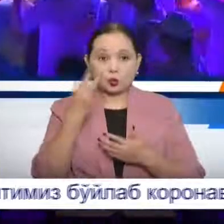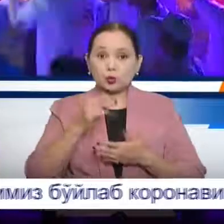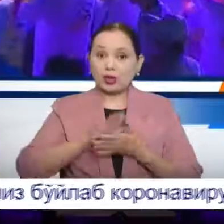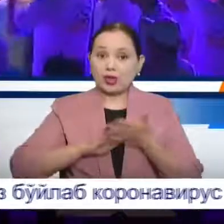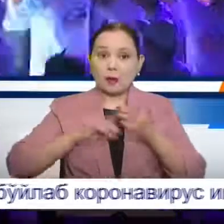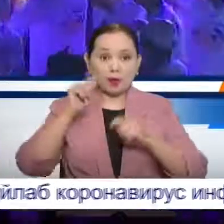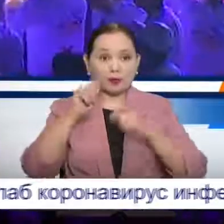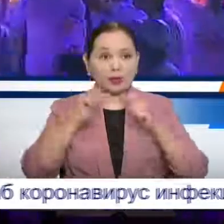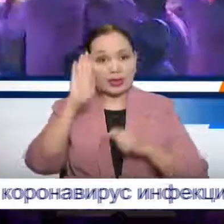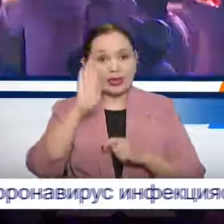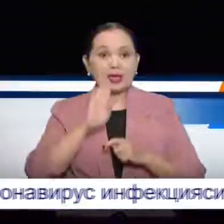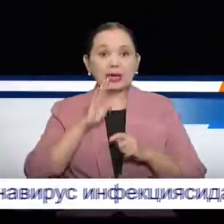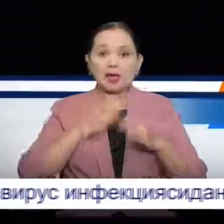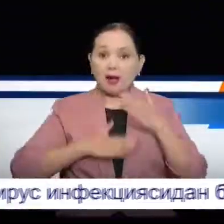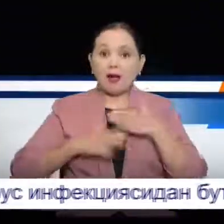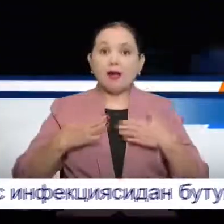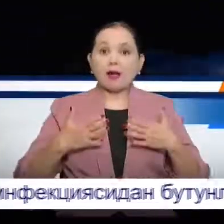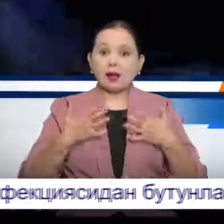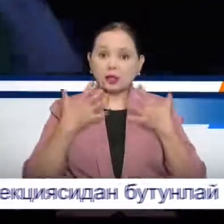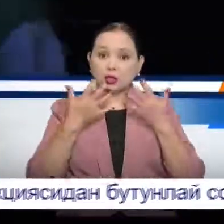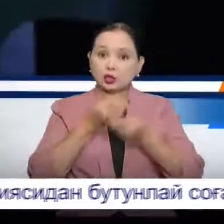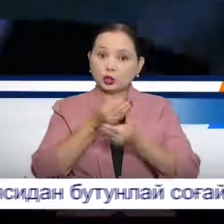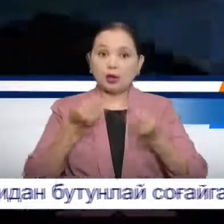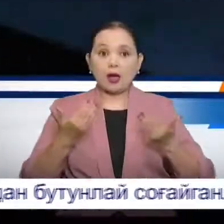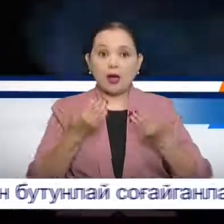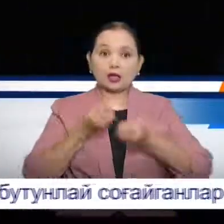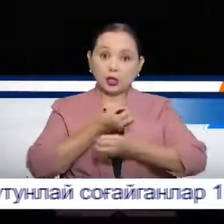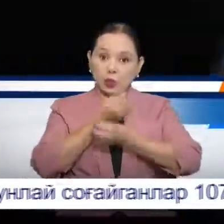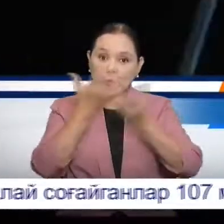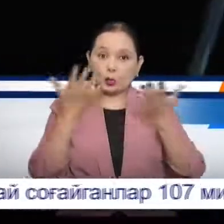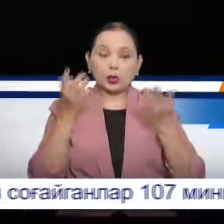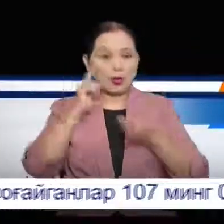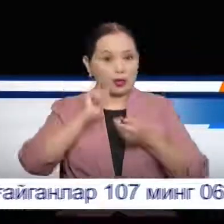forum yigit-qizlarga g'ayrat shijoat bag'ishlash bilan birga ularning hayotda nurli safvala qoldirishi shubhasiz.